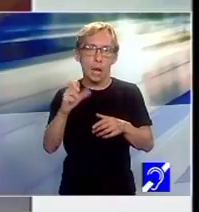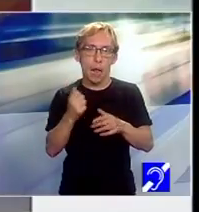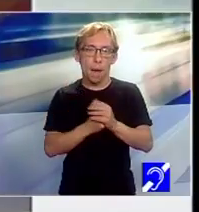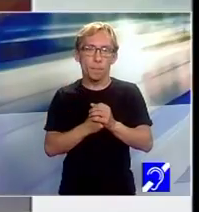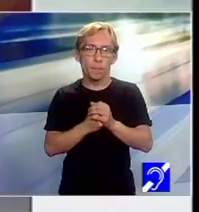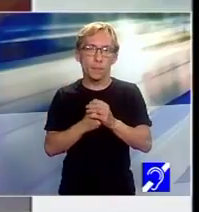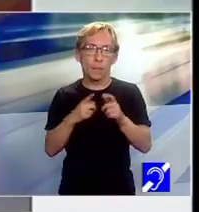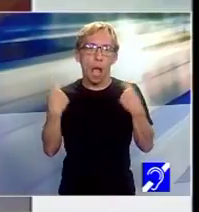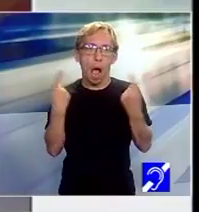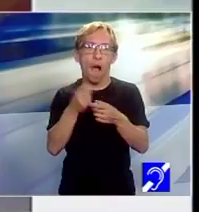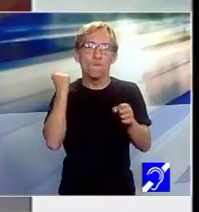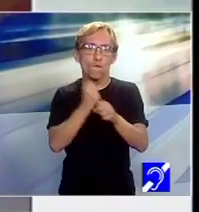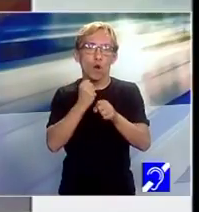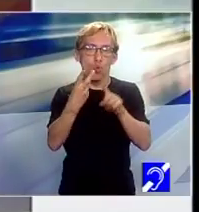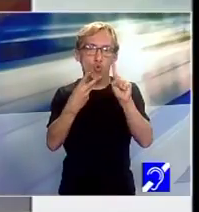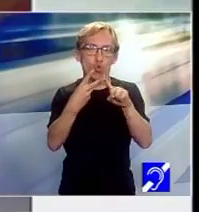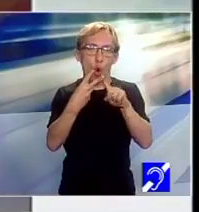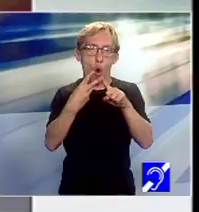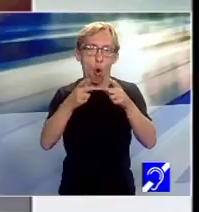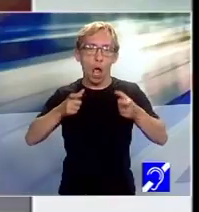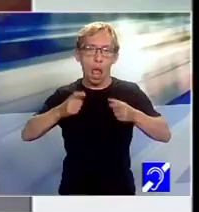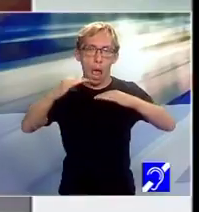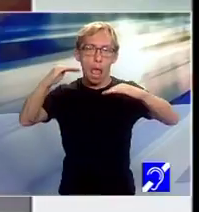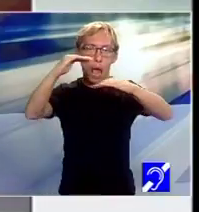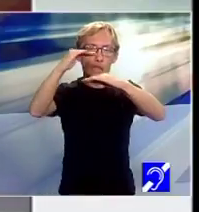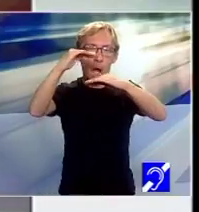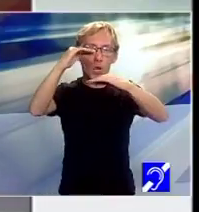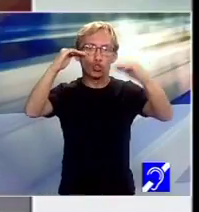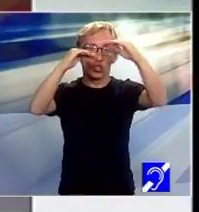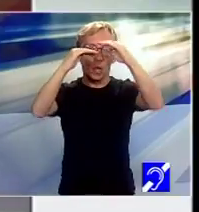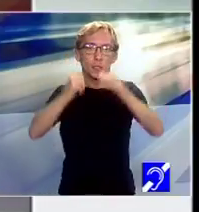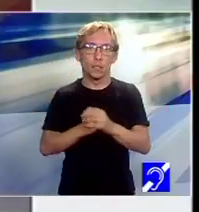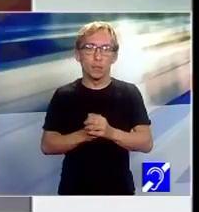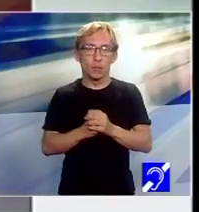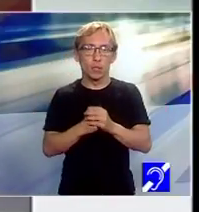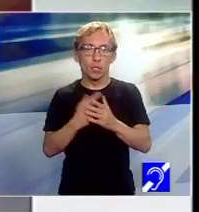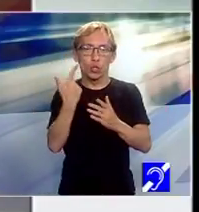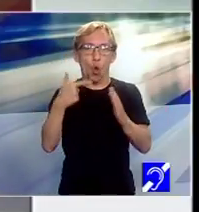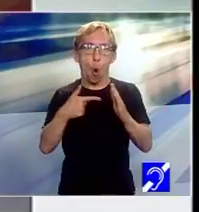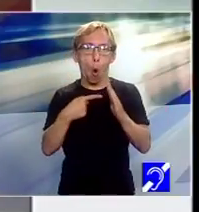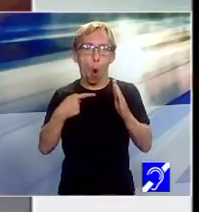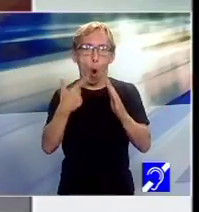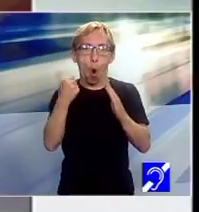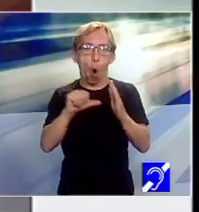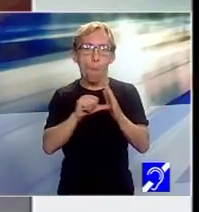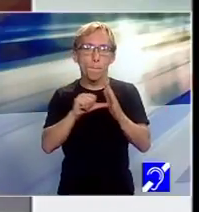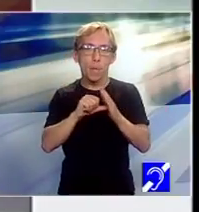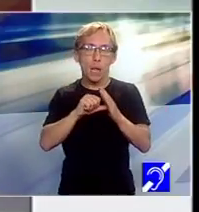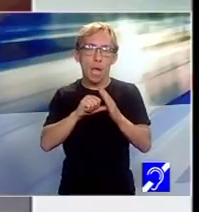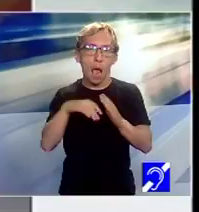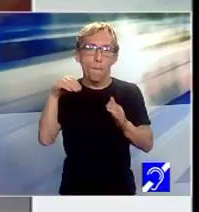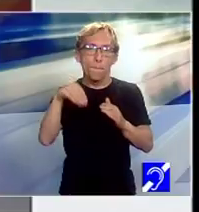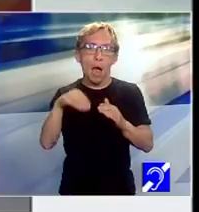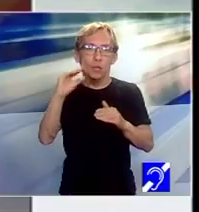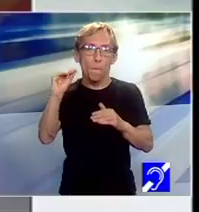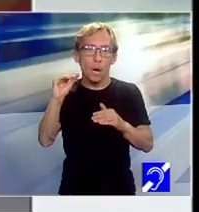construcția, am făcut două etaje pe spital, deci am făcut o supraetajare de 1500 de metri pătrați pe fiecare nivel, în